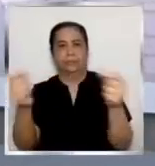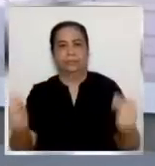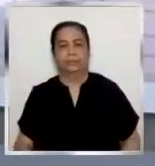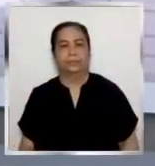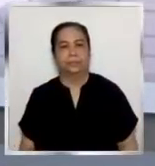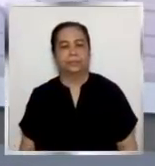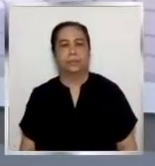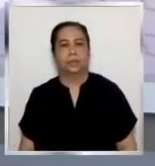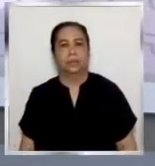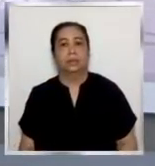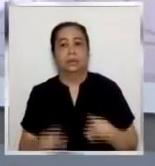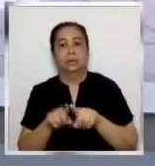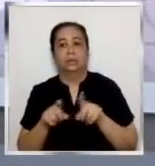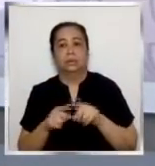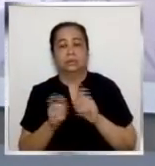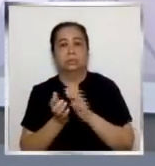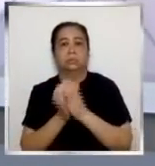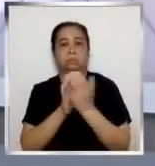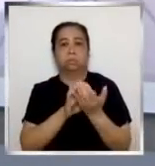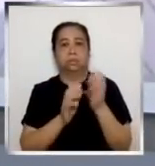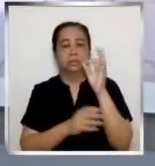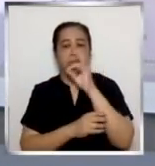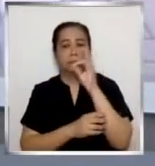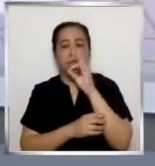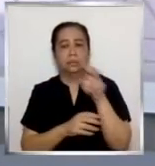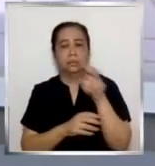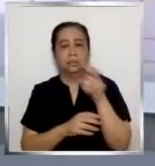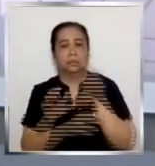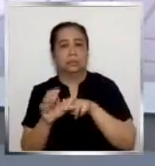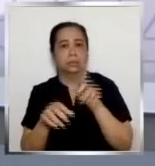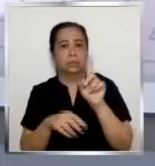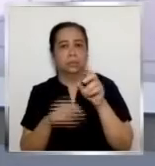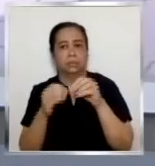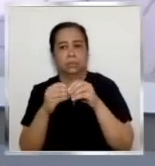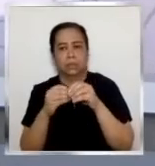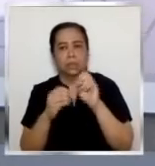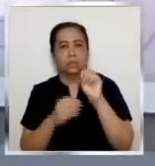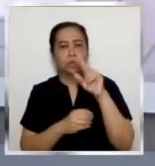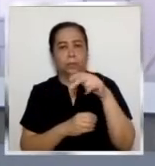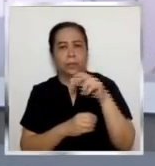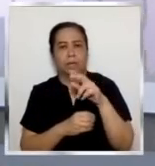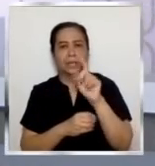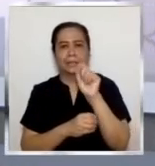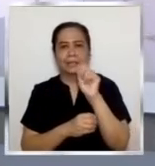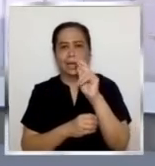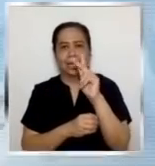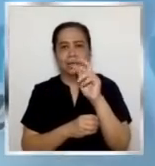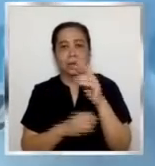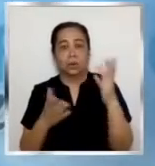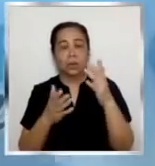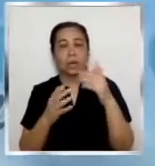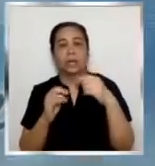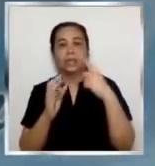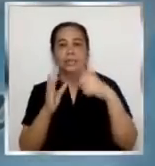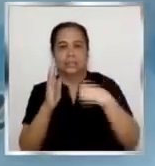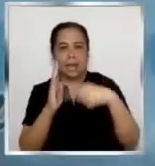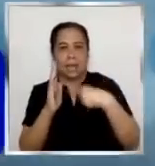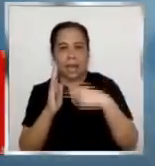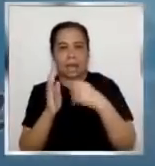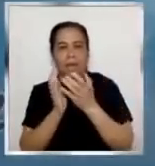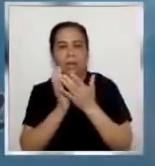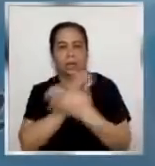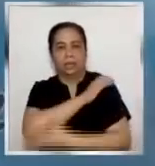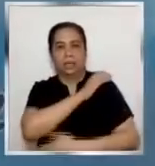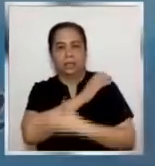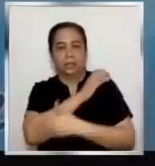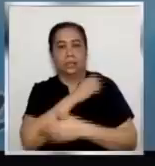nadisgrasya rin sa dagat ang ilang Pilipinong sakay ng isa namang super tanker sa bansang Sri Lanka. Nasunog sa bahagi ng Indian Ocean